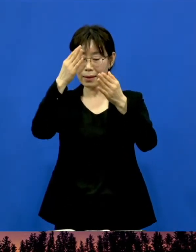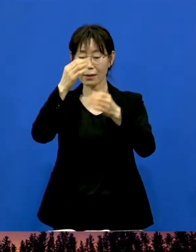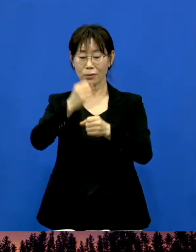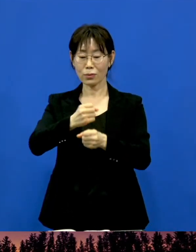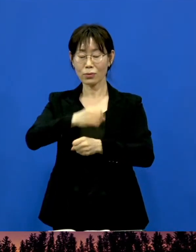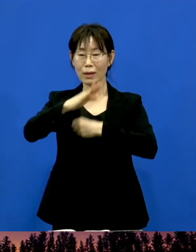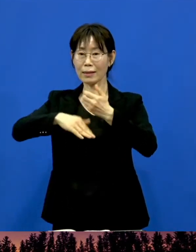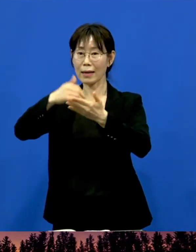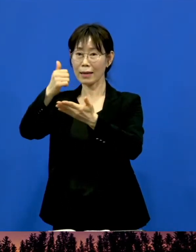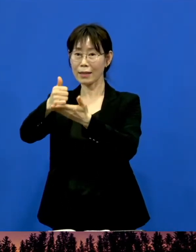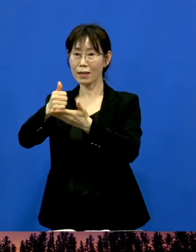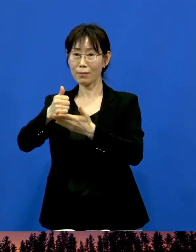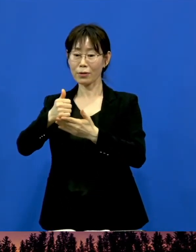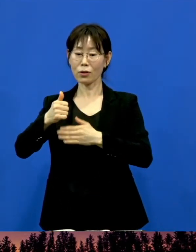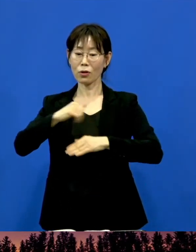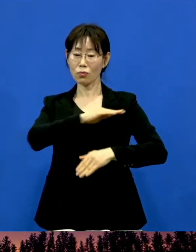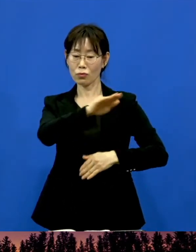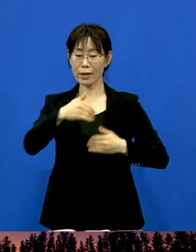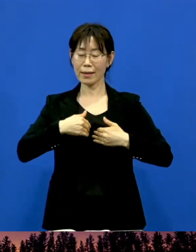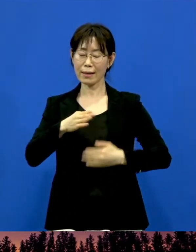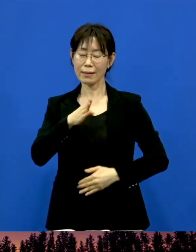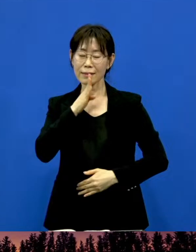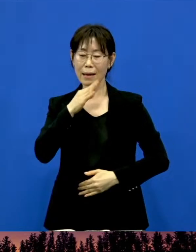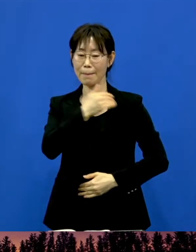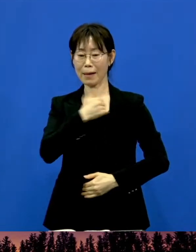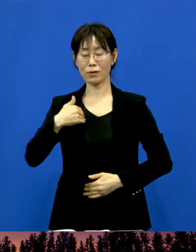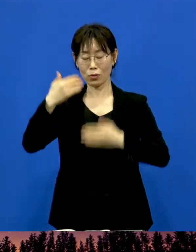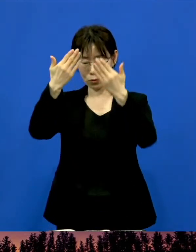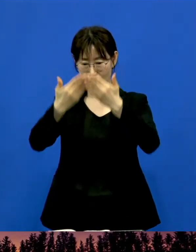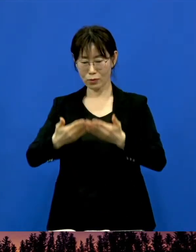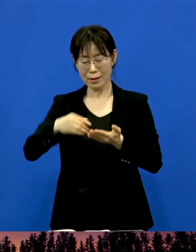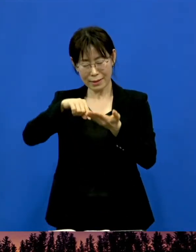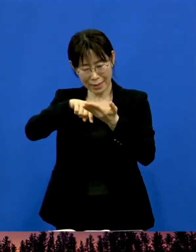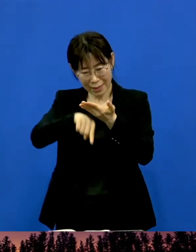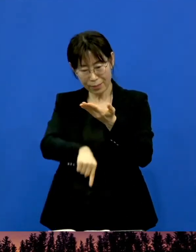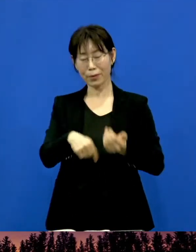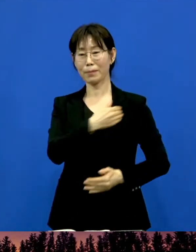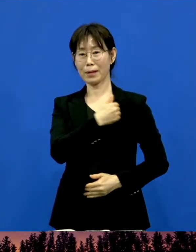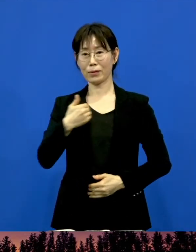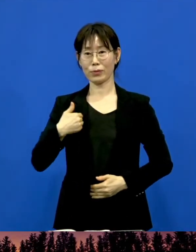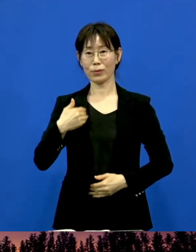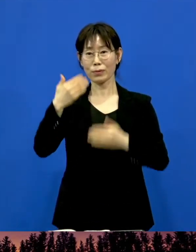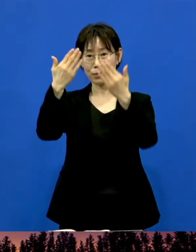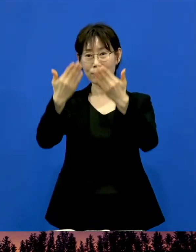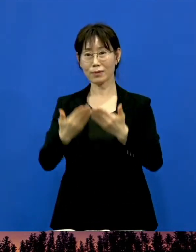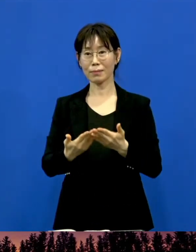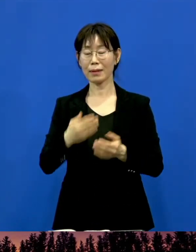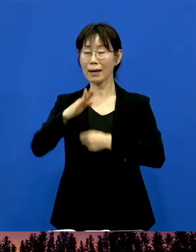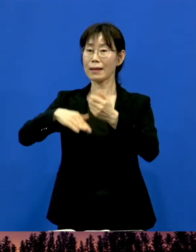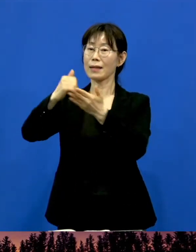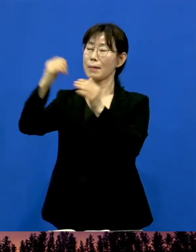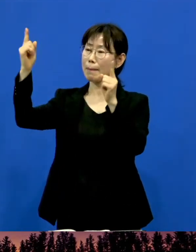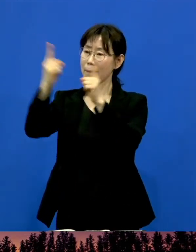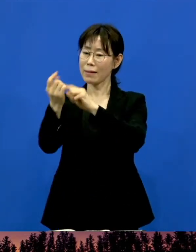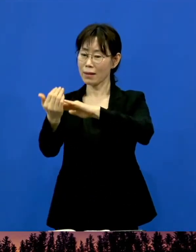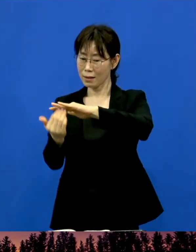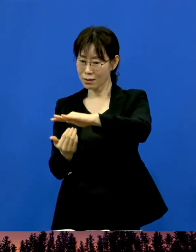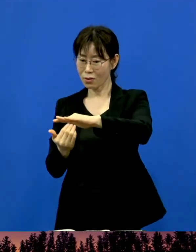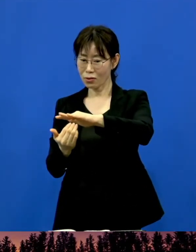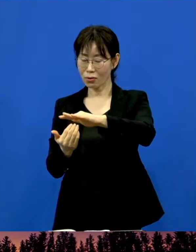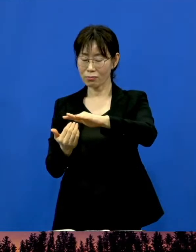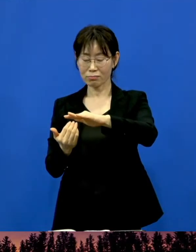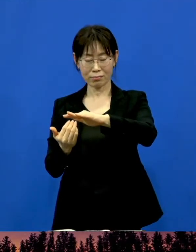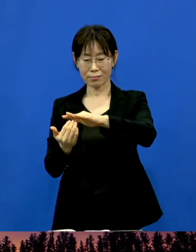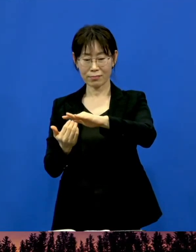영혼에 진정한 만족을 주시는 거죠. 깊은 만족, 깊은 만족. 하나님을 만나기 전에는 어떤 것도 새롭지